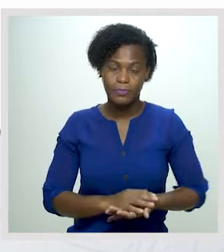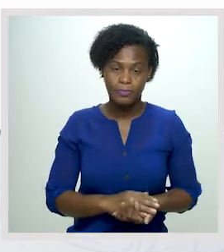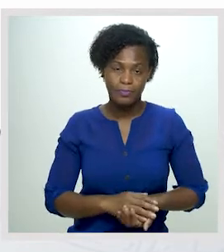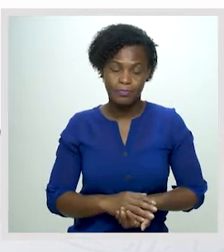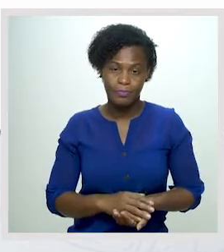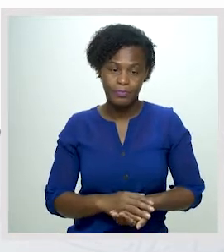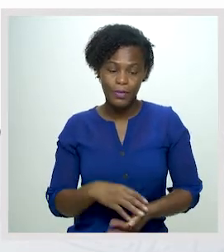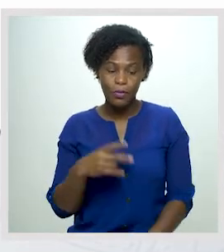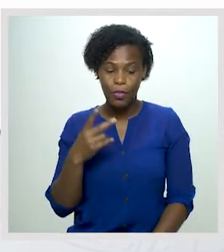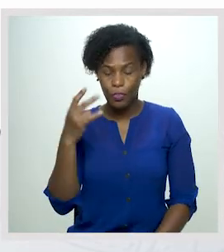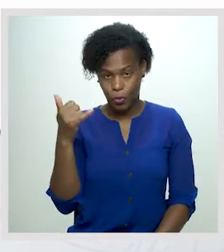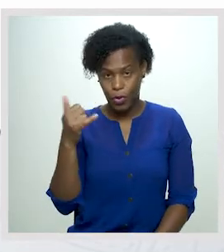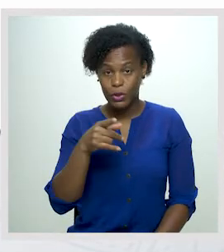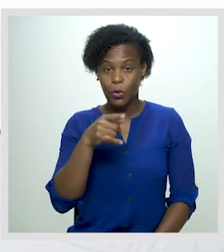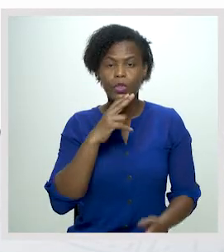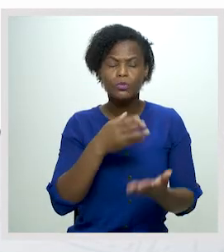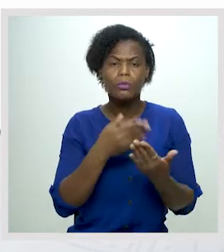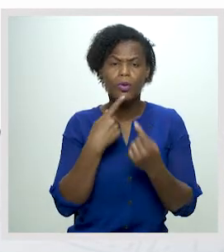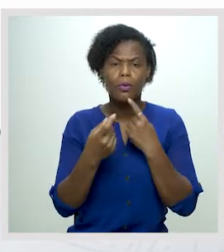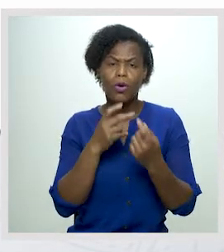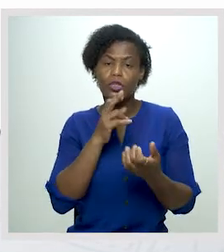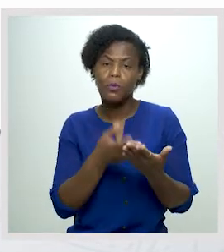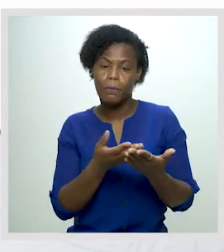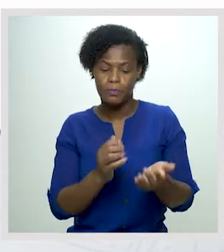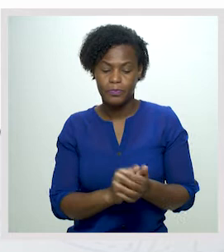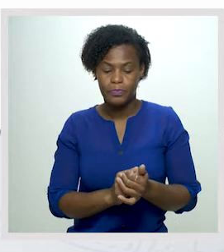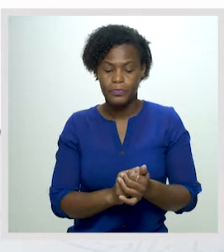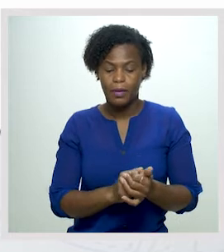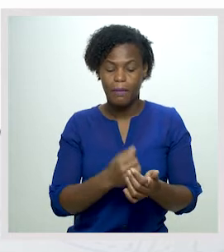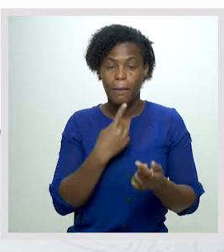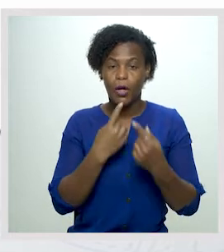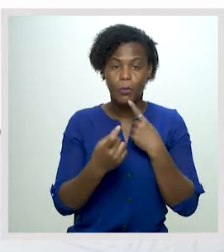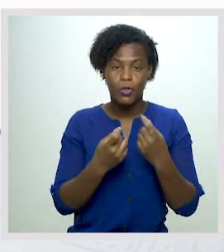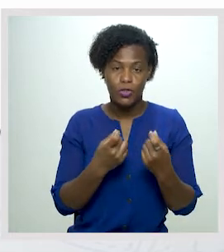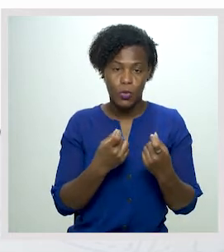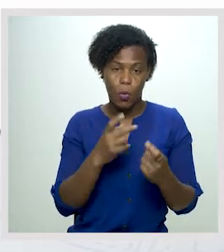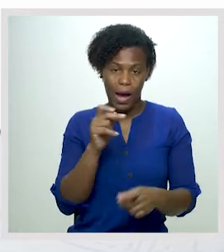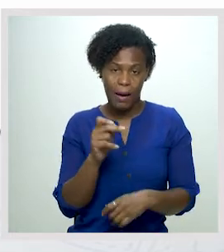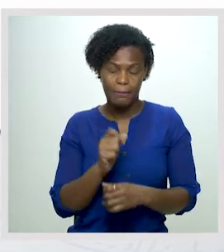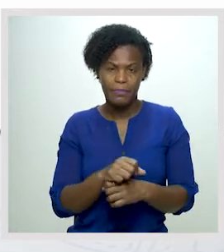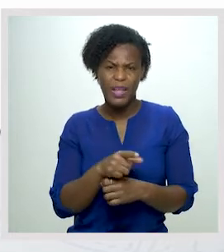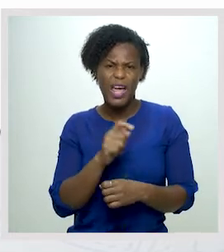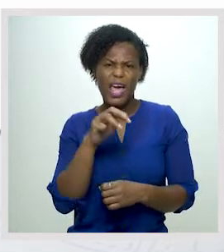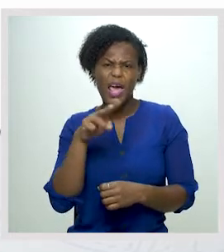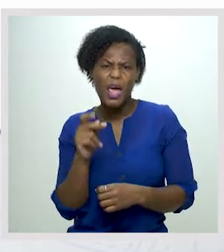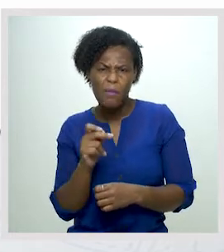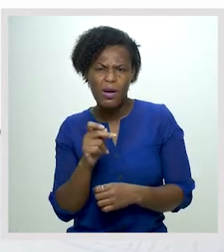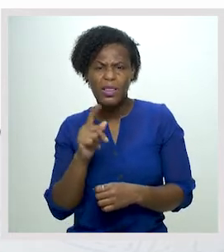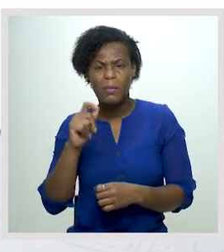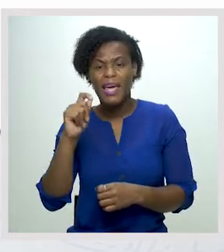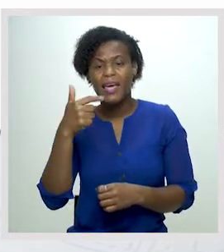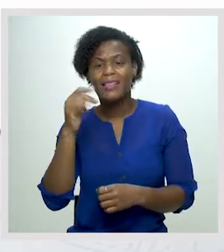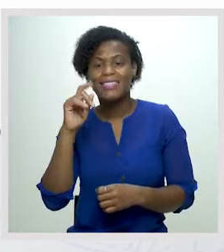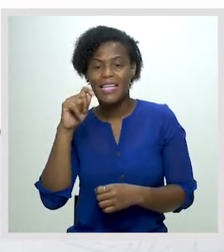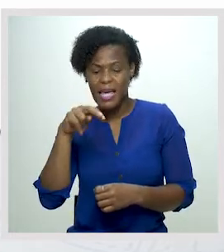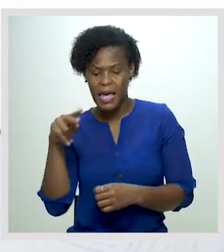2. Réponds aux questions. Question A. Est-ce qu'Emma, Étienne et Lucas sont